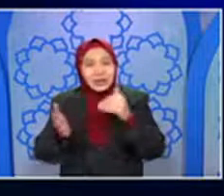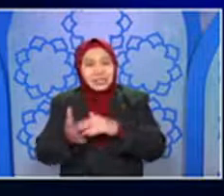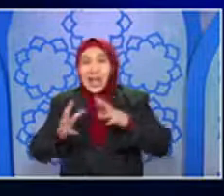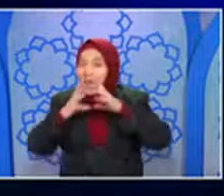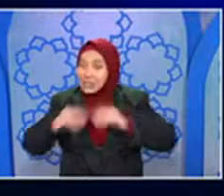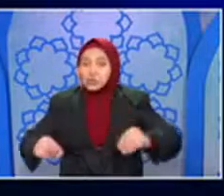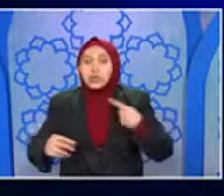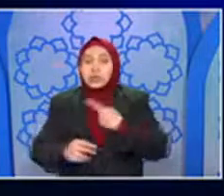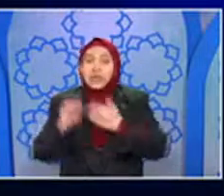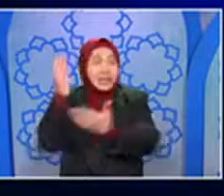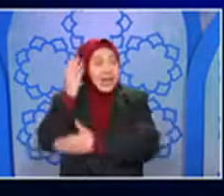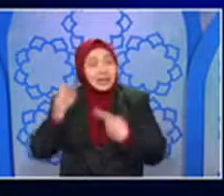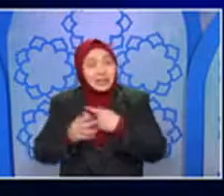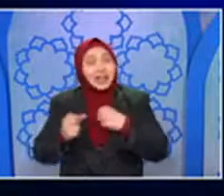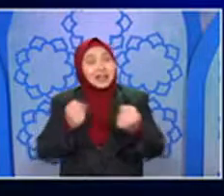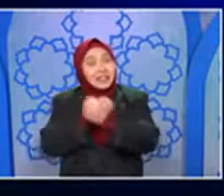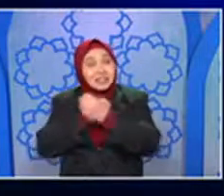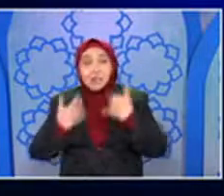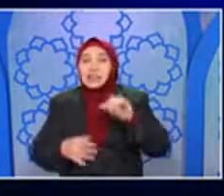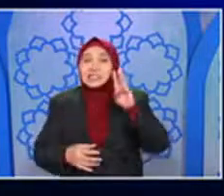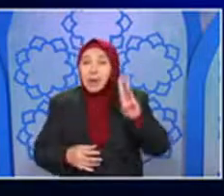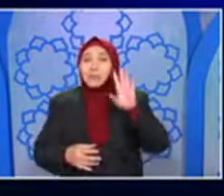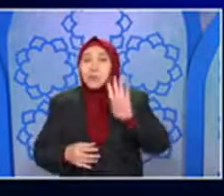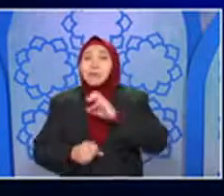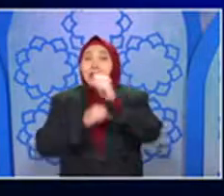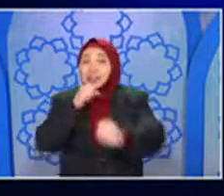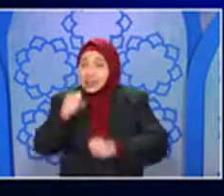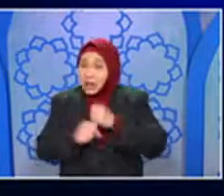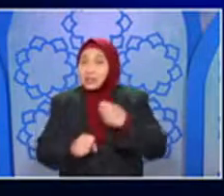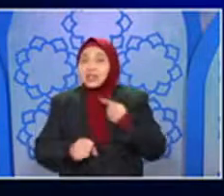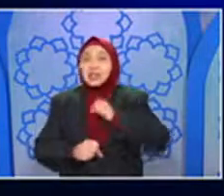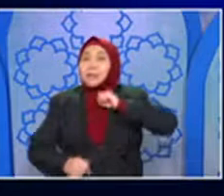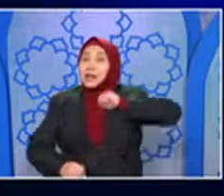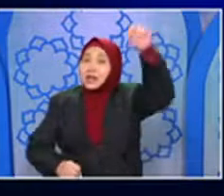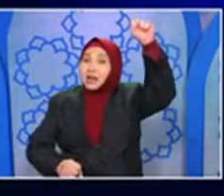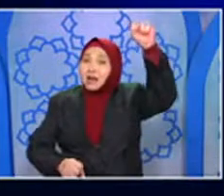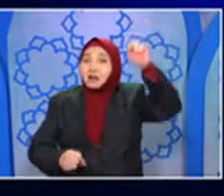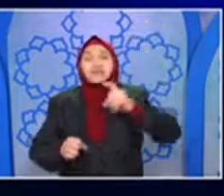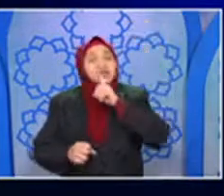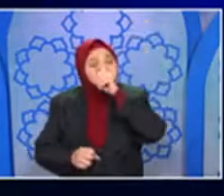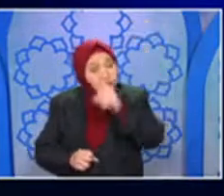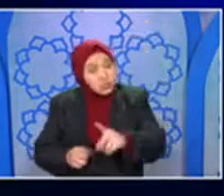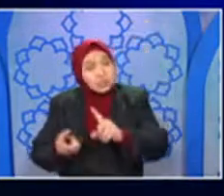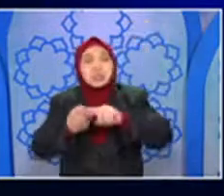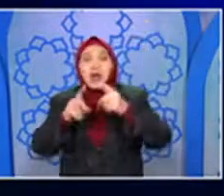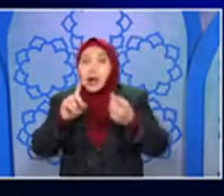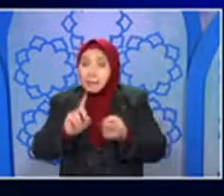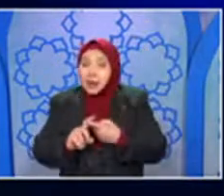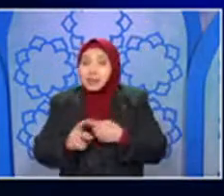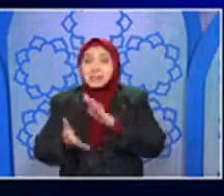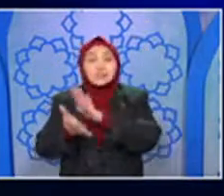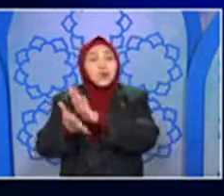negara yang kita sayangi selepas 64 tahun kita merdeka. Sudah tentunya sahabat